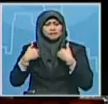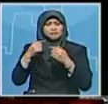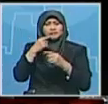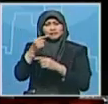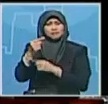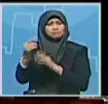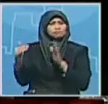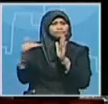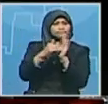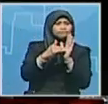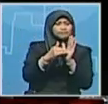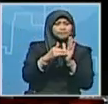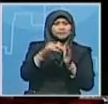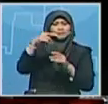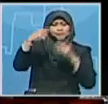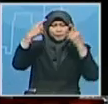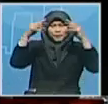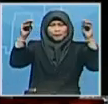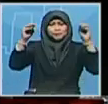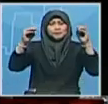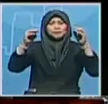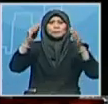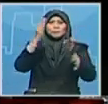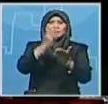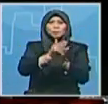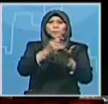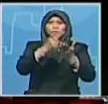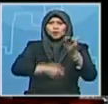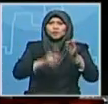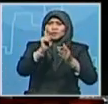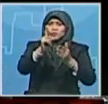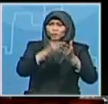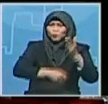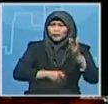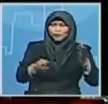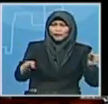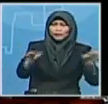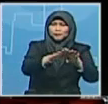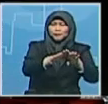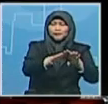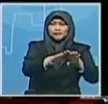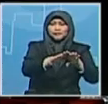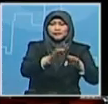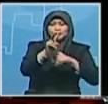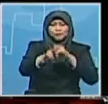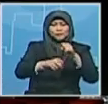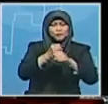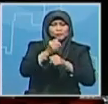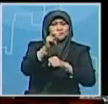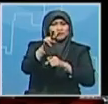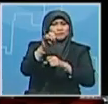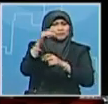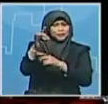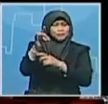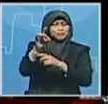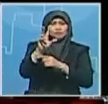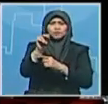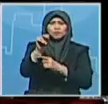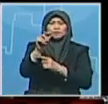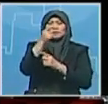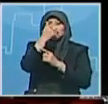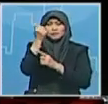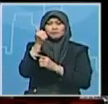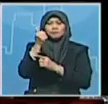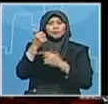kata, PM hanya mansuhkan satu tol yang akan tamat dalam 2018. Sebenarnya tidak.